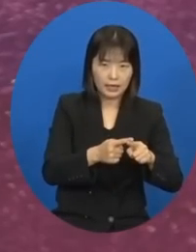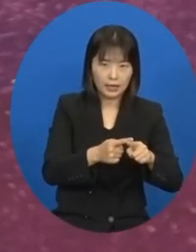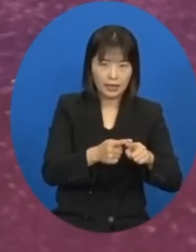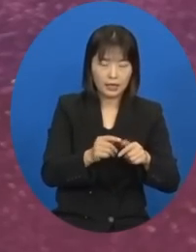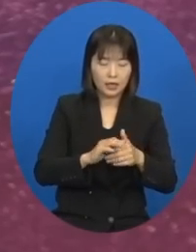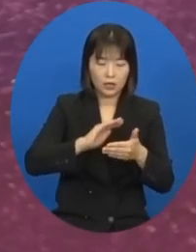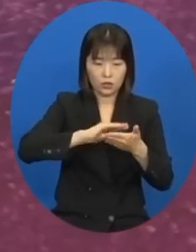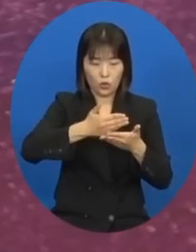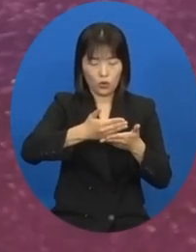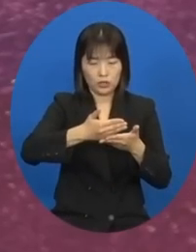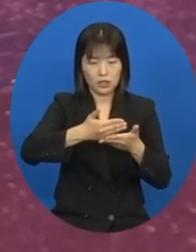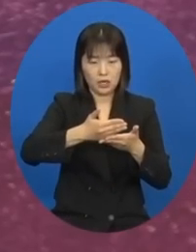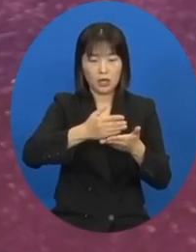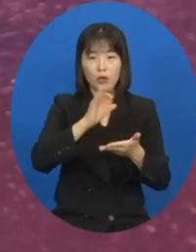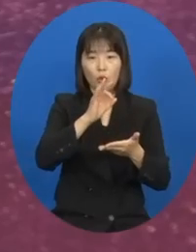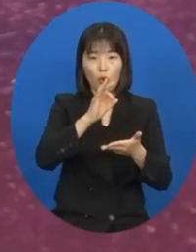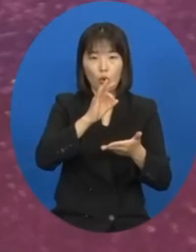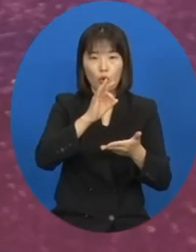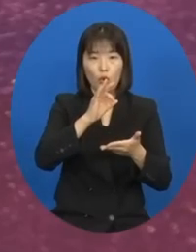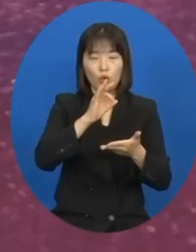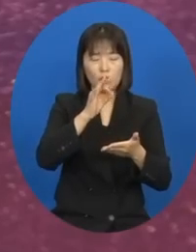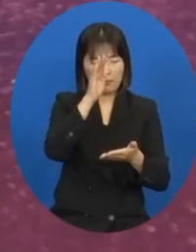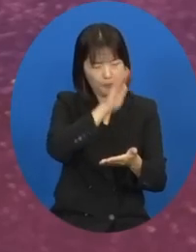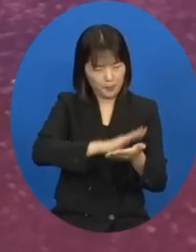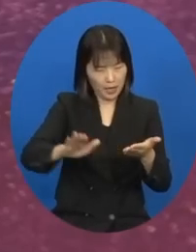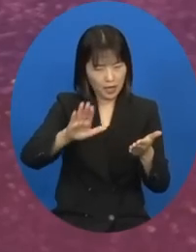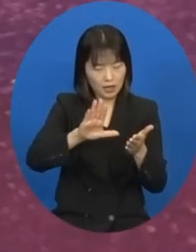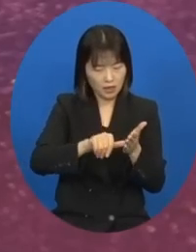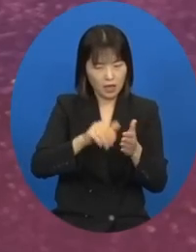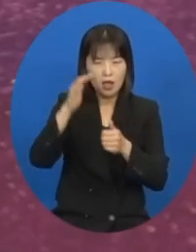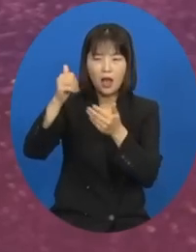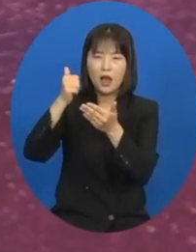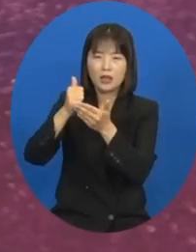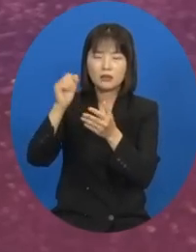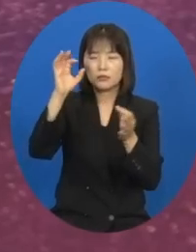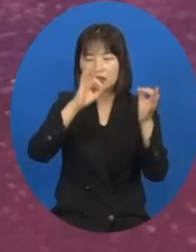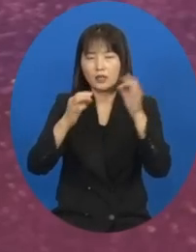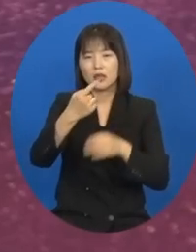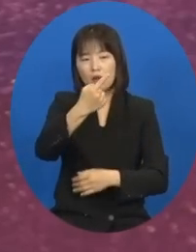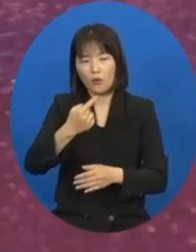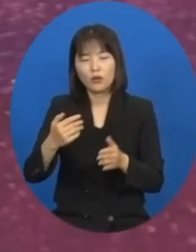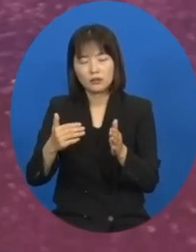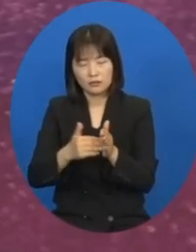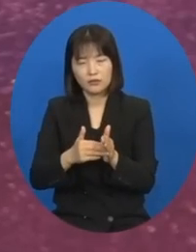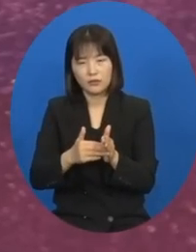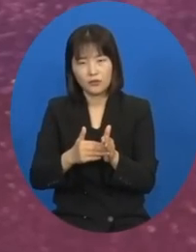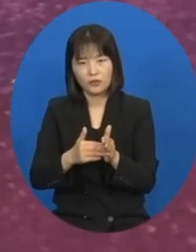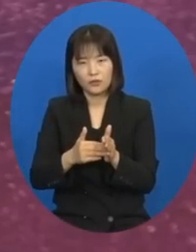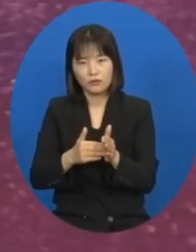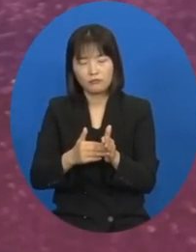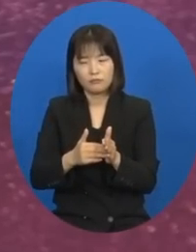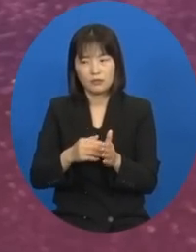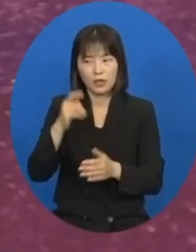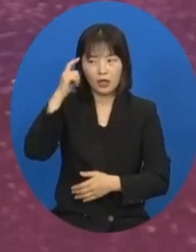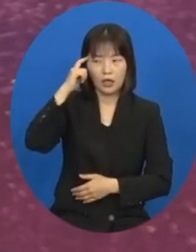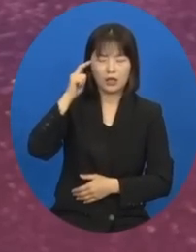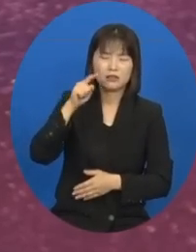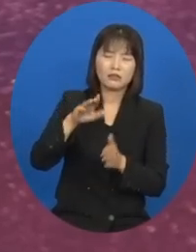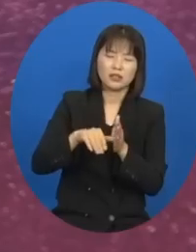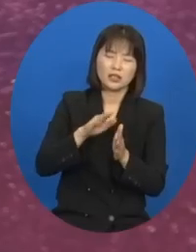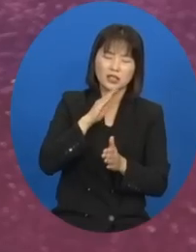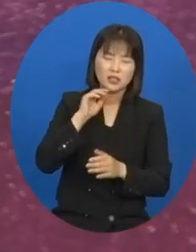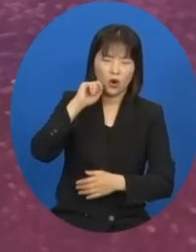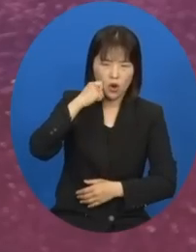통장 잔고가 영원히 됐을 때 나한테 왔잖아 생각해 보니까 그때 정말 너무 어려워서